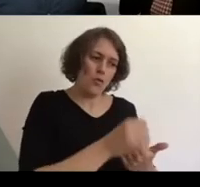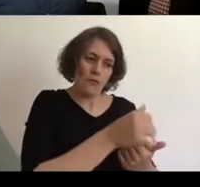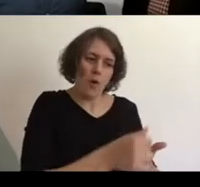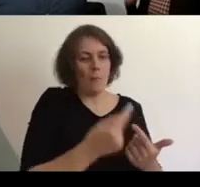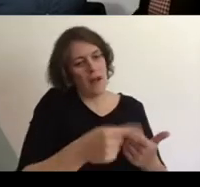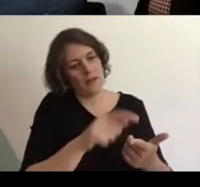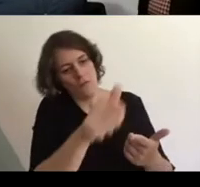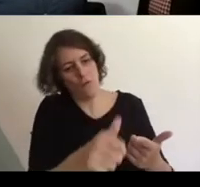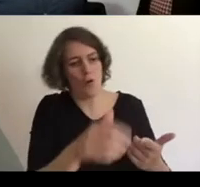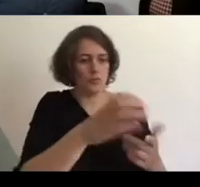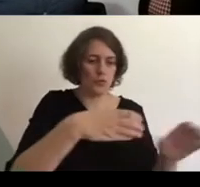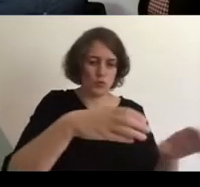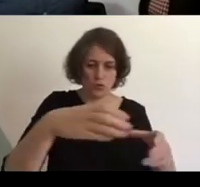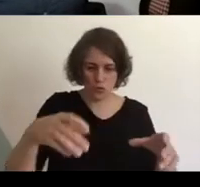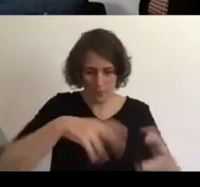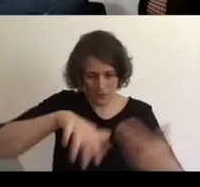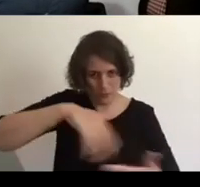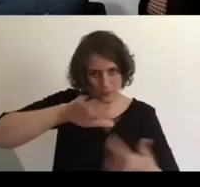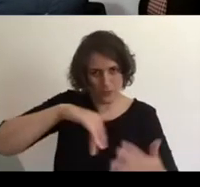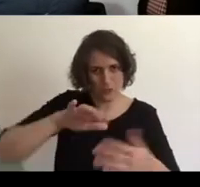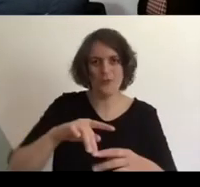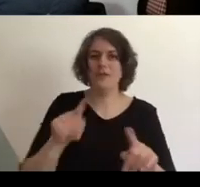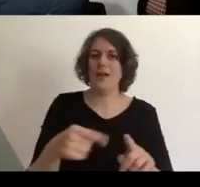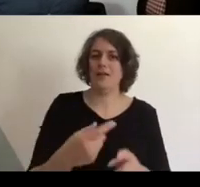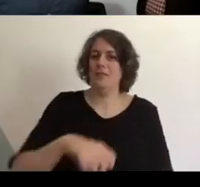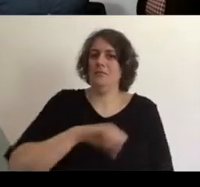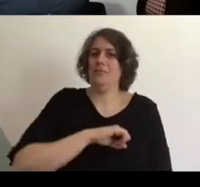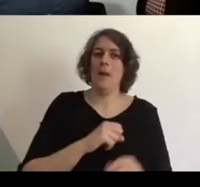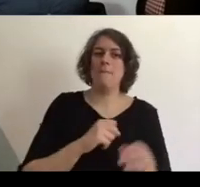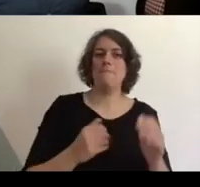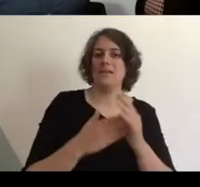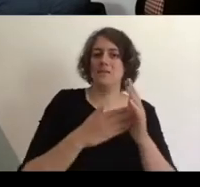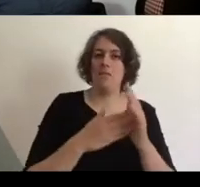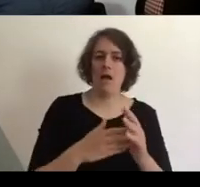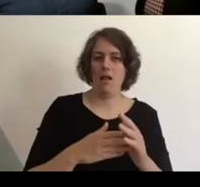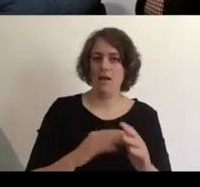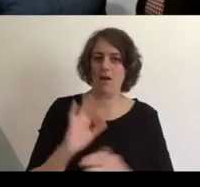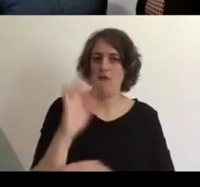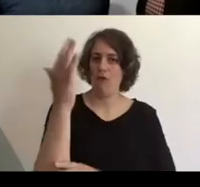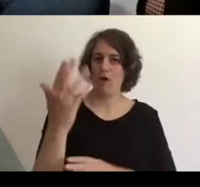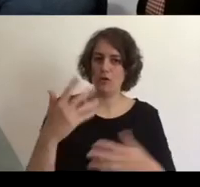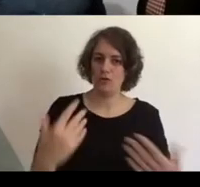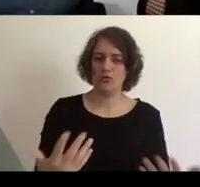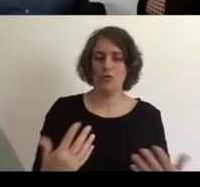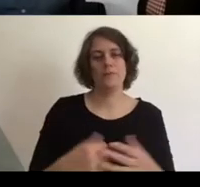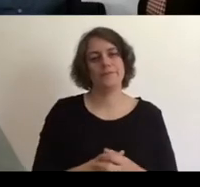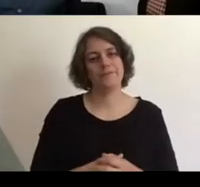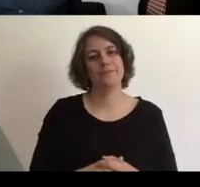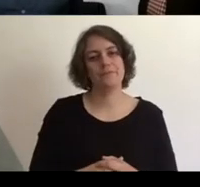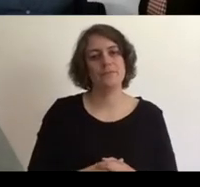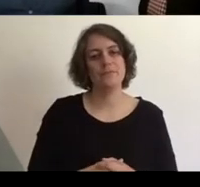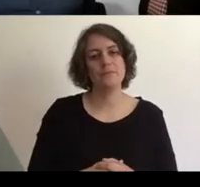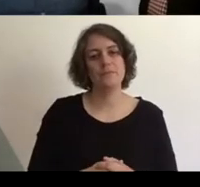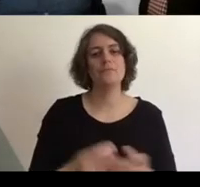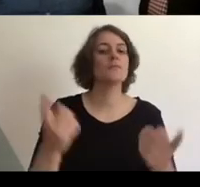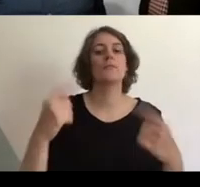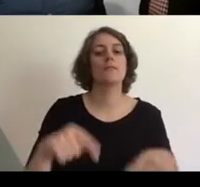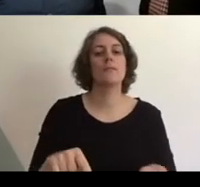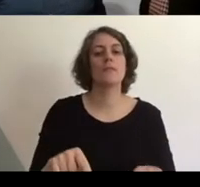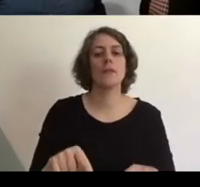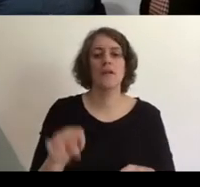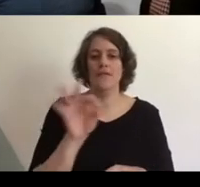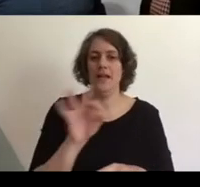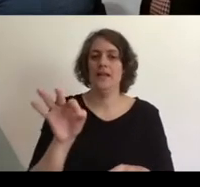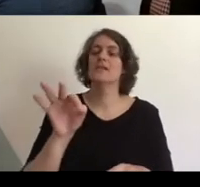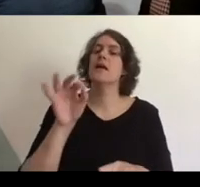dann ist doch alles gut. Genau, das heißt, es ist auch wichtig, dass Menschen, die Personalverantwortung haben, dieses Bewusstsein